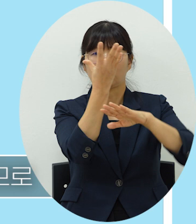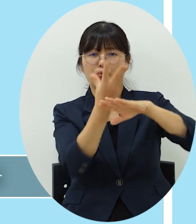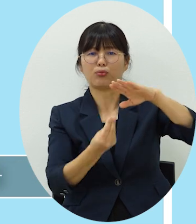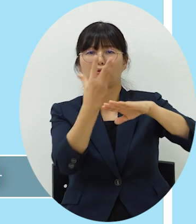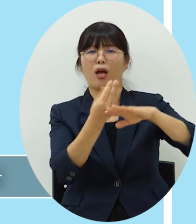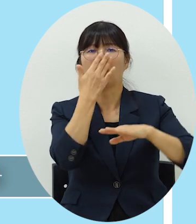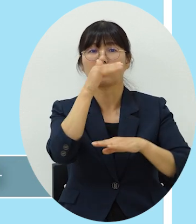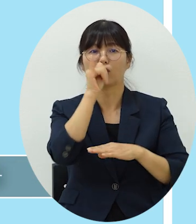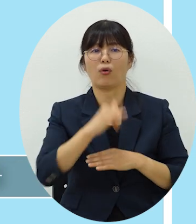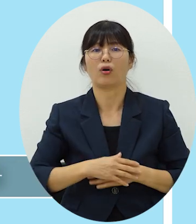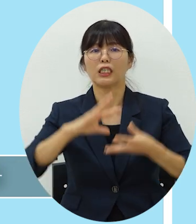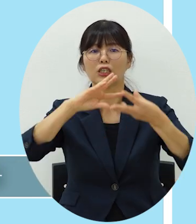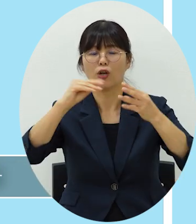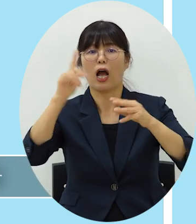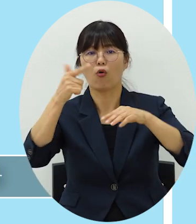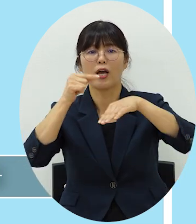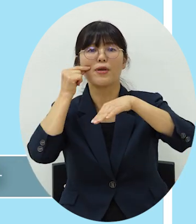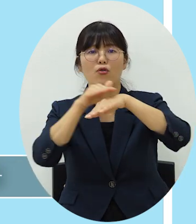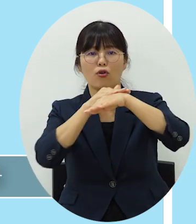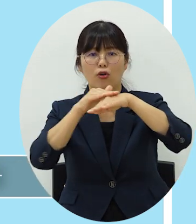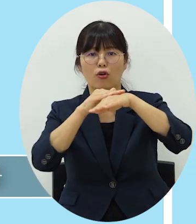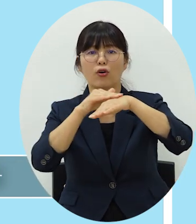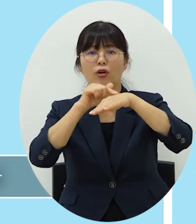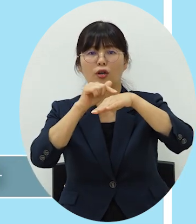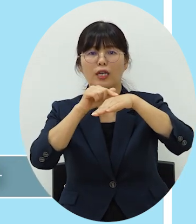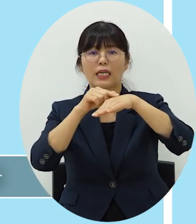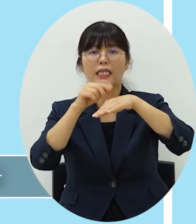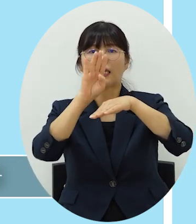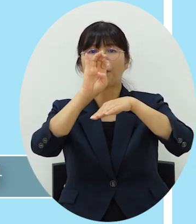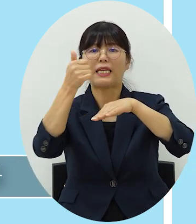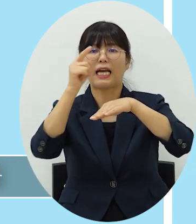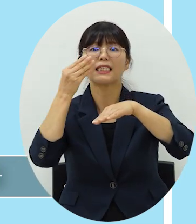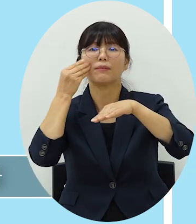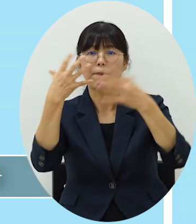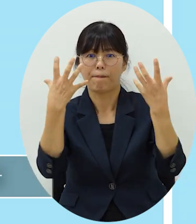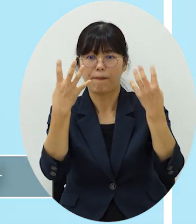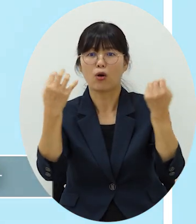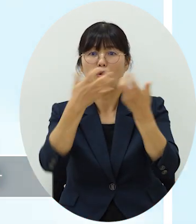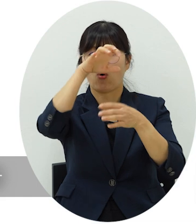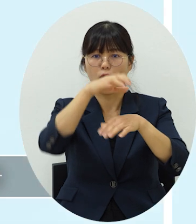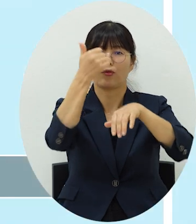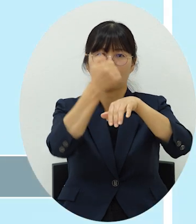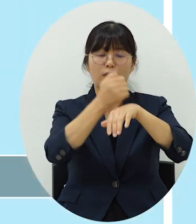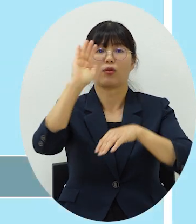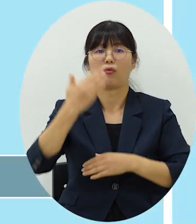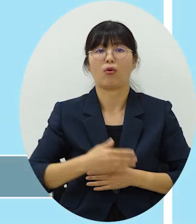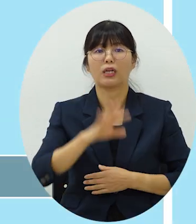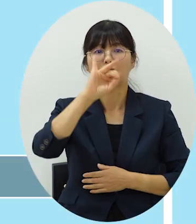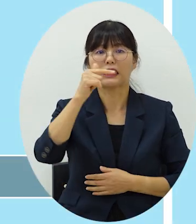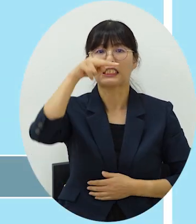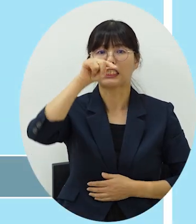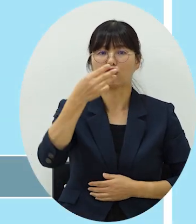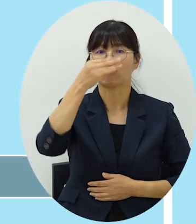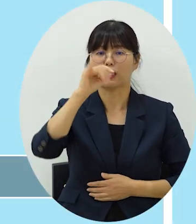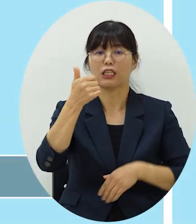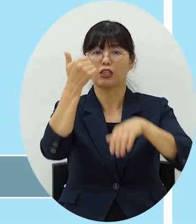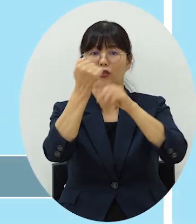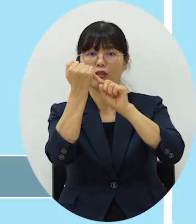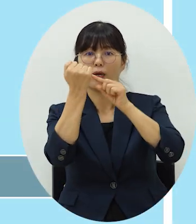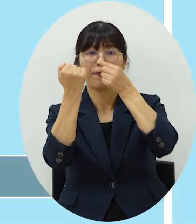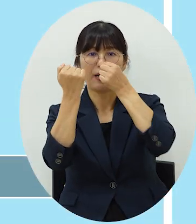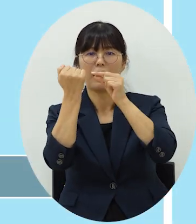있으므로 근육이 아닌 피부 바로 아래 피하 지방이 많은 곳에 놔야 합니다. 인슐린 주사 바늘은